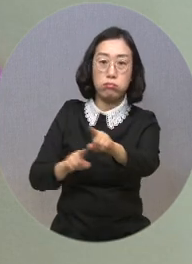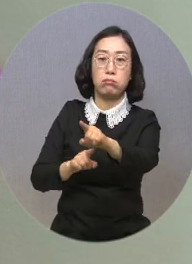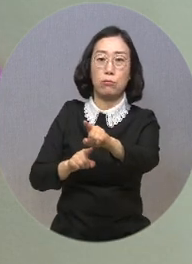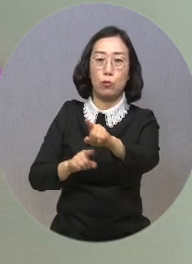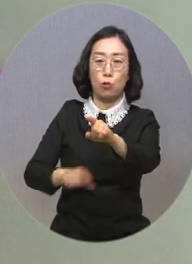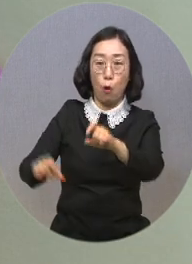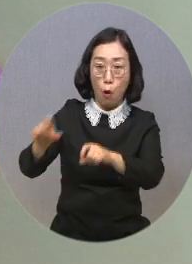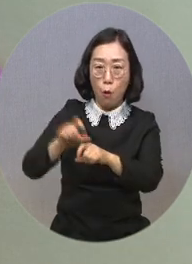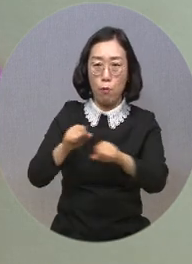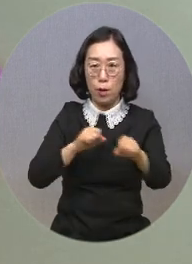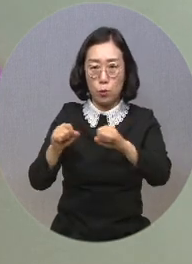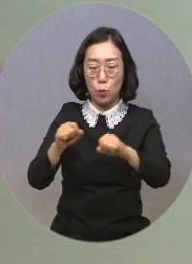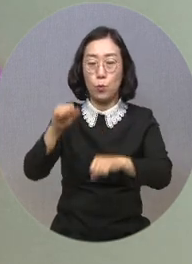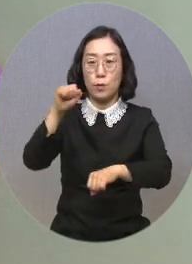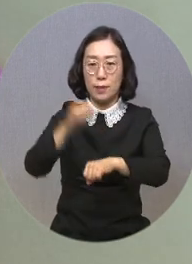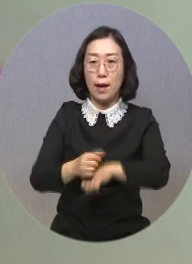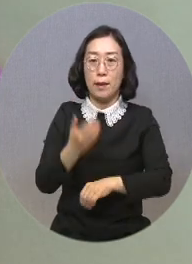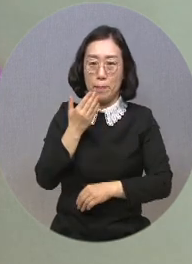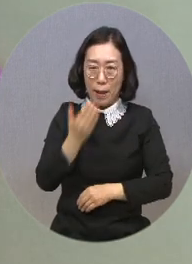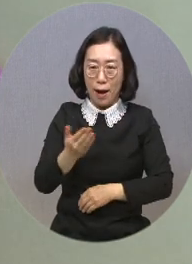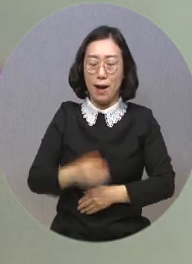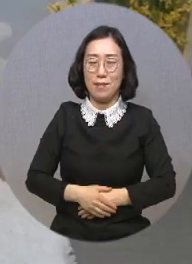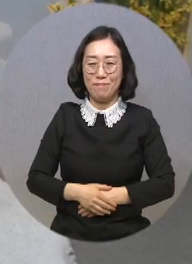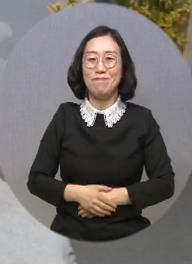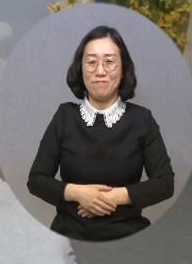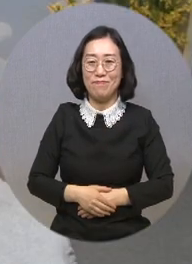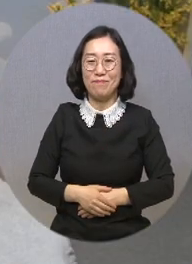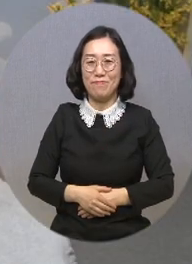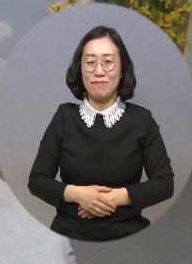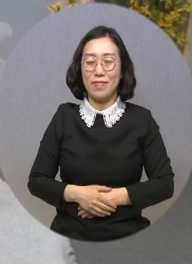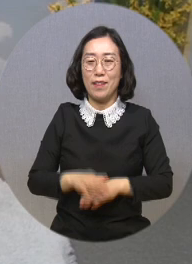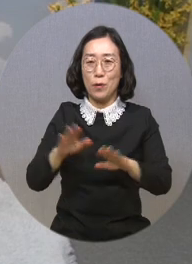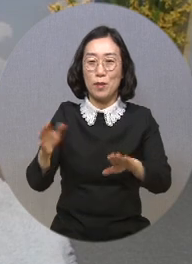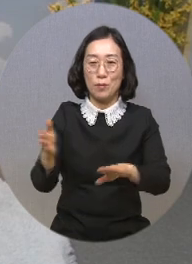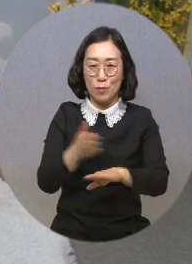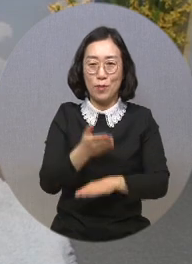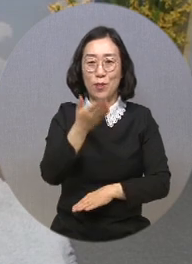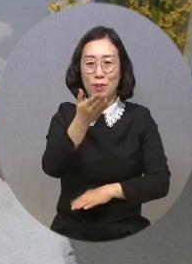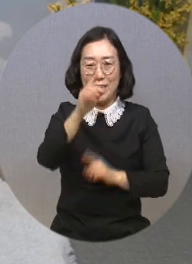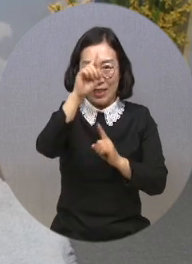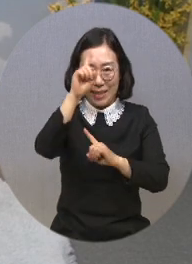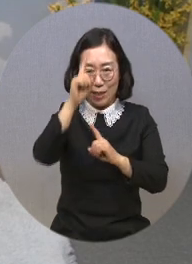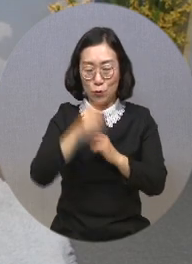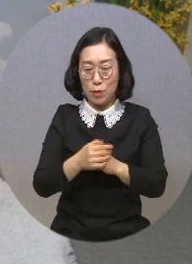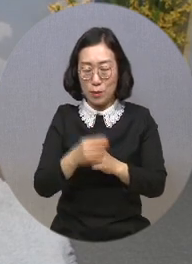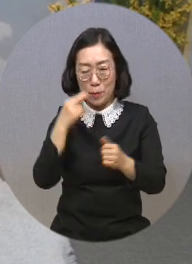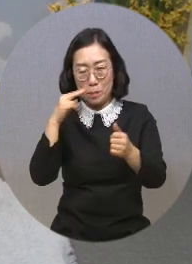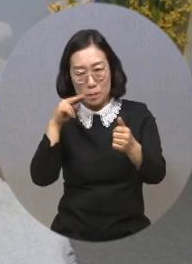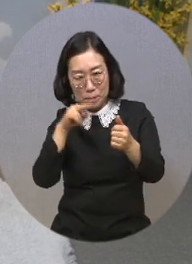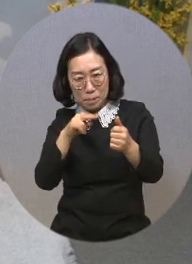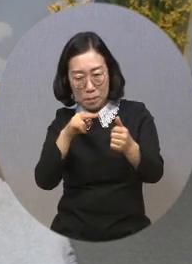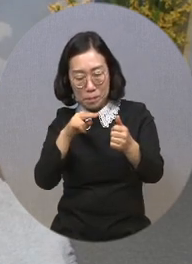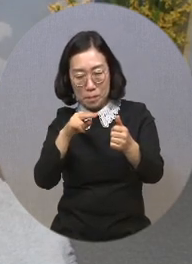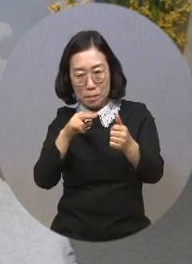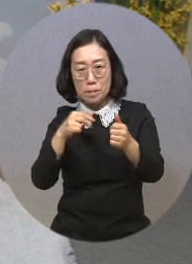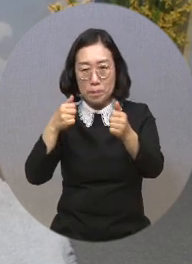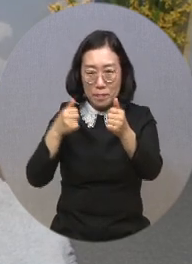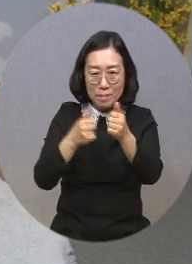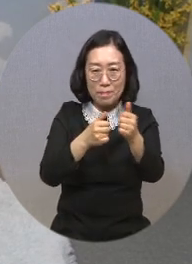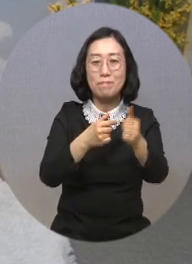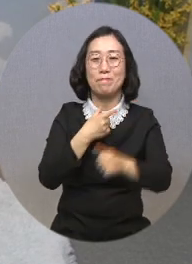있습니다. 그게 답입니다. 저도 오늘부터 이항수 회장님을 네. 눈여겨보도록 하겠습니다. 네.